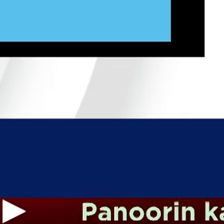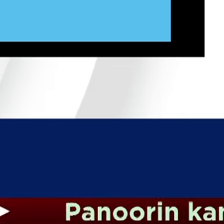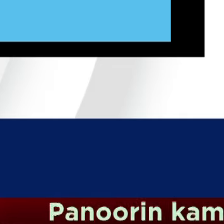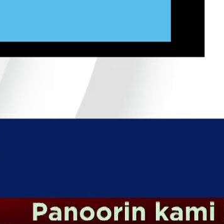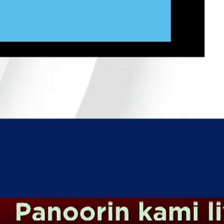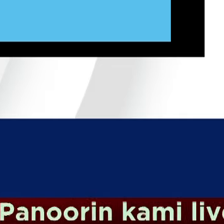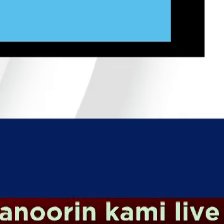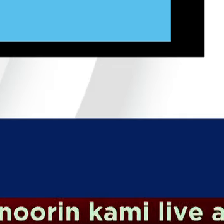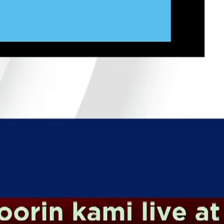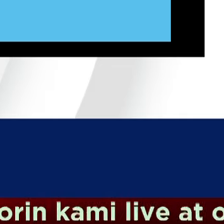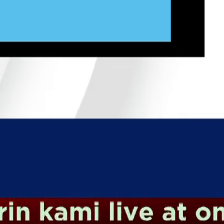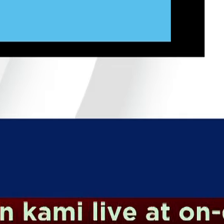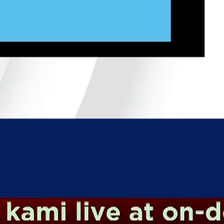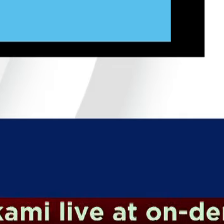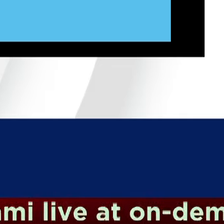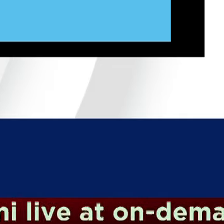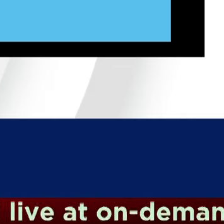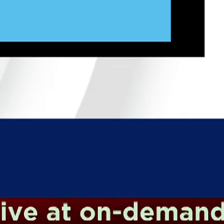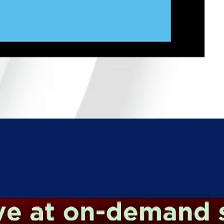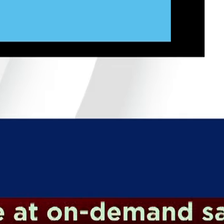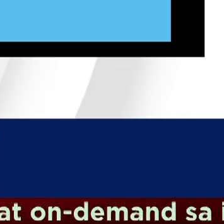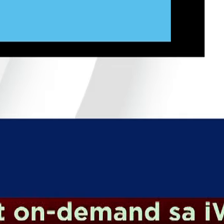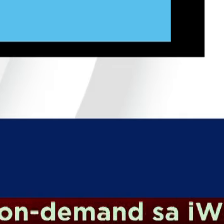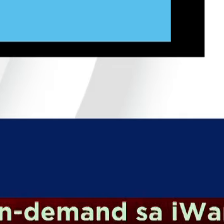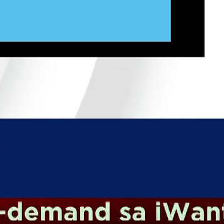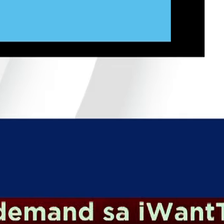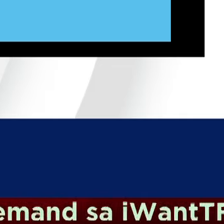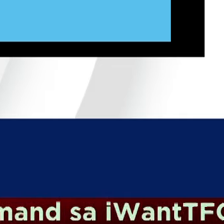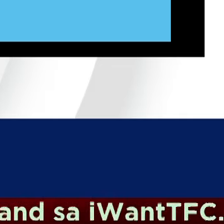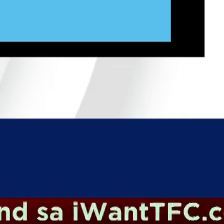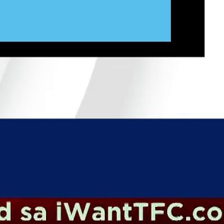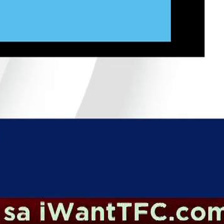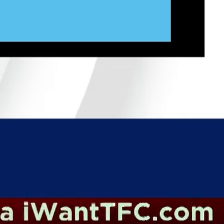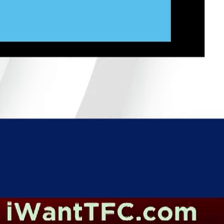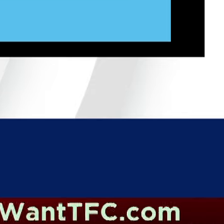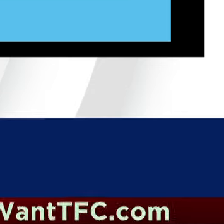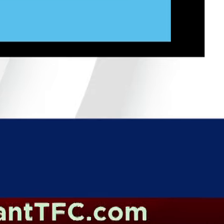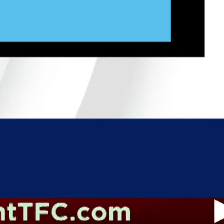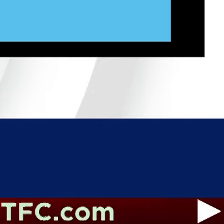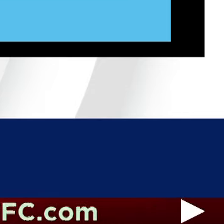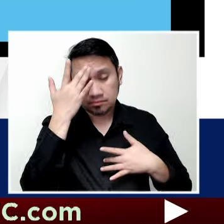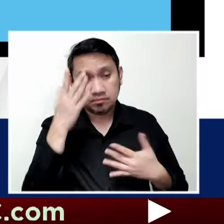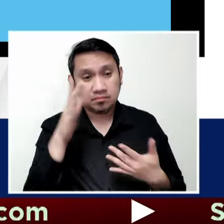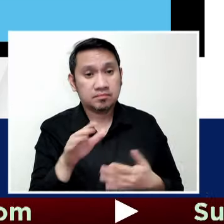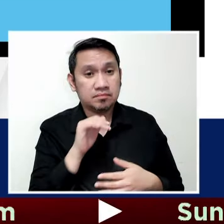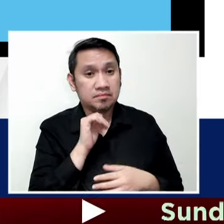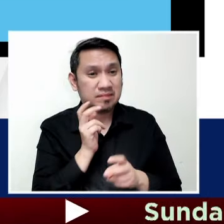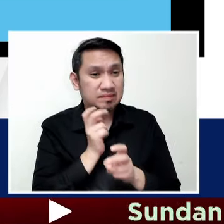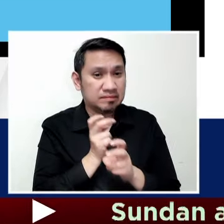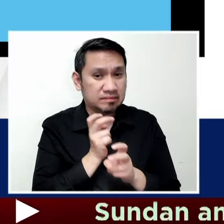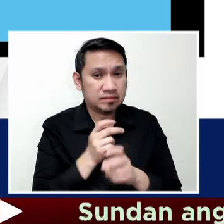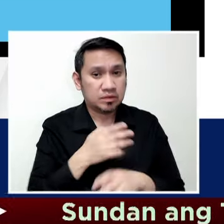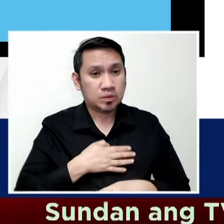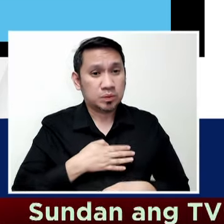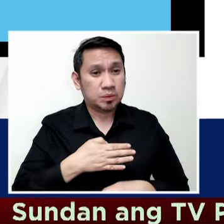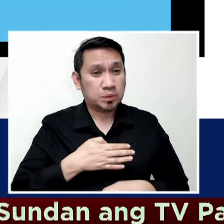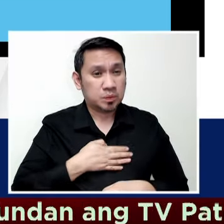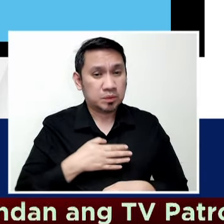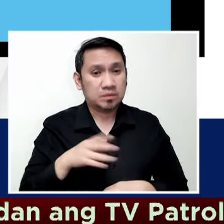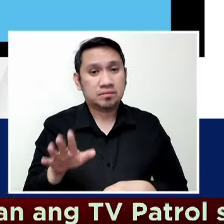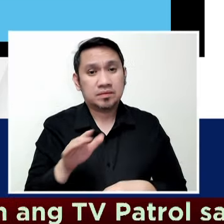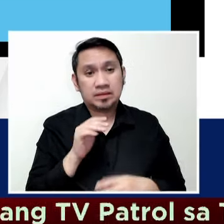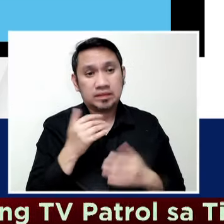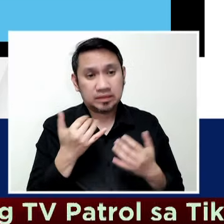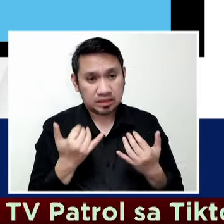na nabigyan na rin ng gamot para sa kanyang lagnat. Hindi rin na niya hirap sa paghinga ang dating unang ginang at